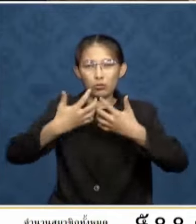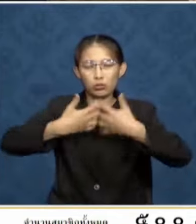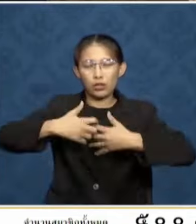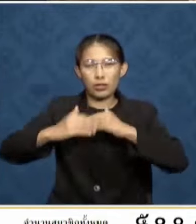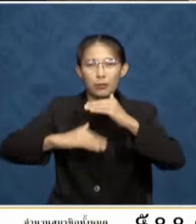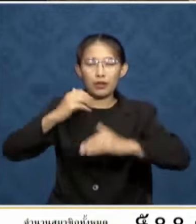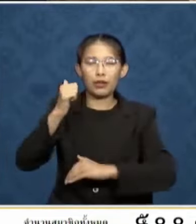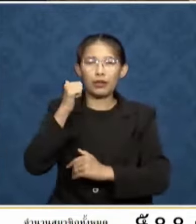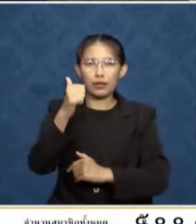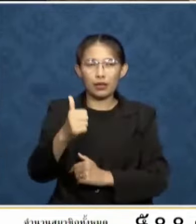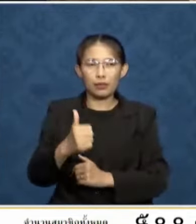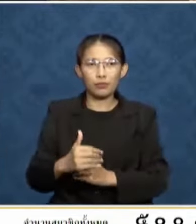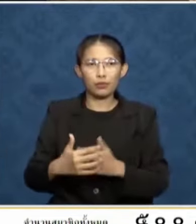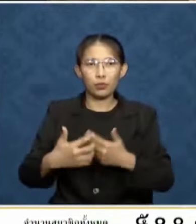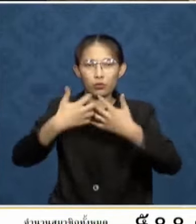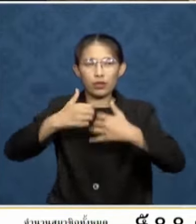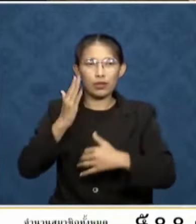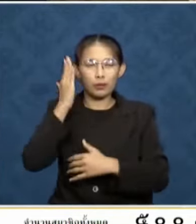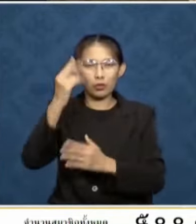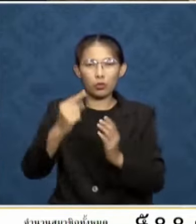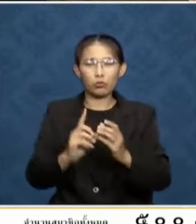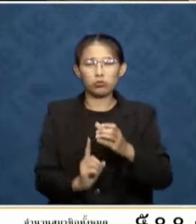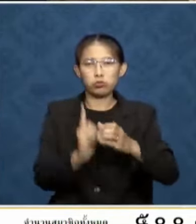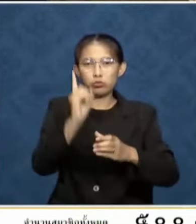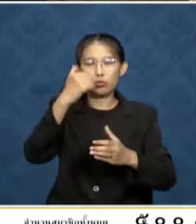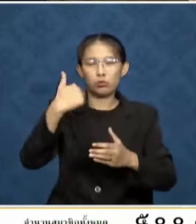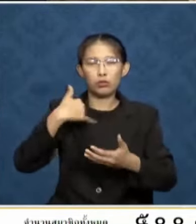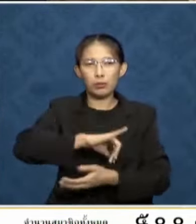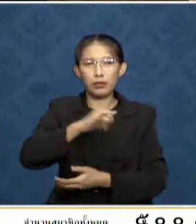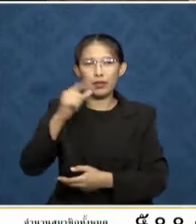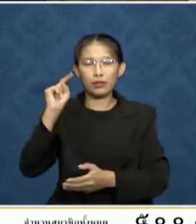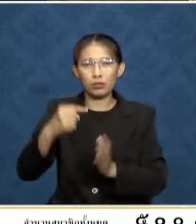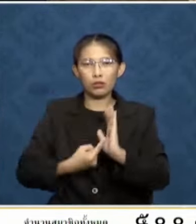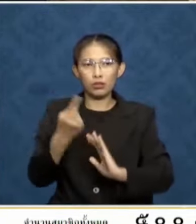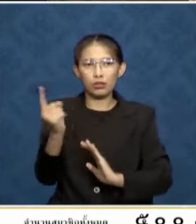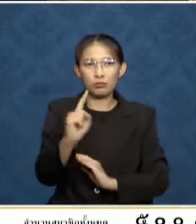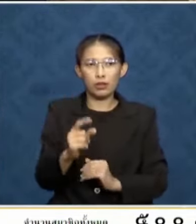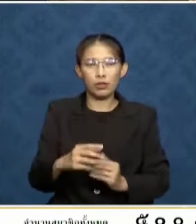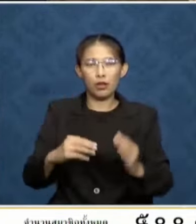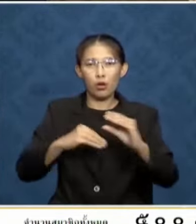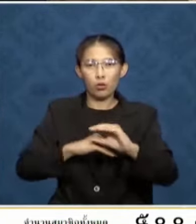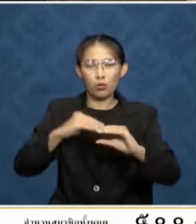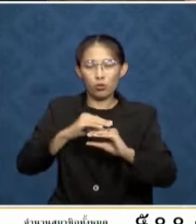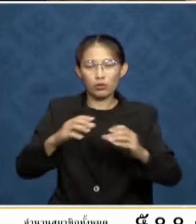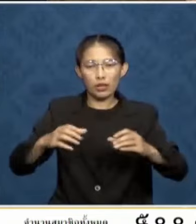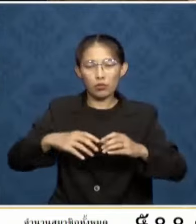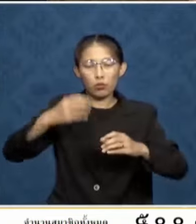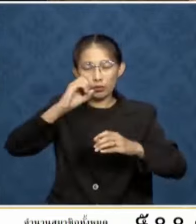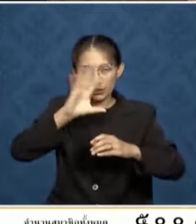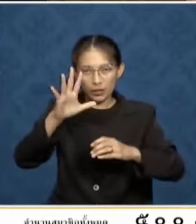ขอาว actorท โตข่โดยอยู่